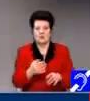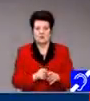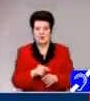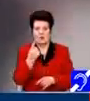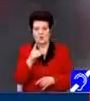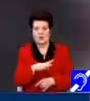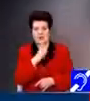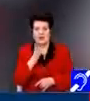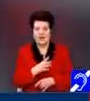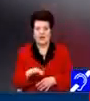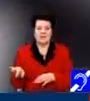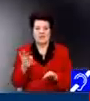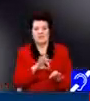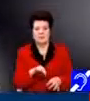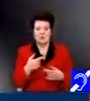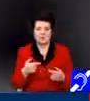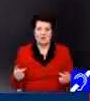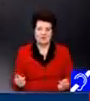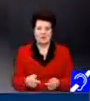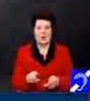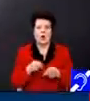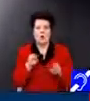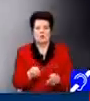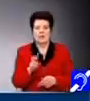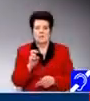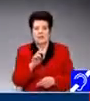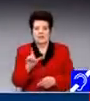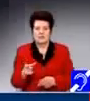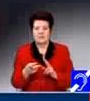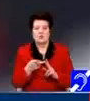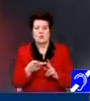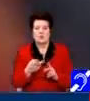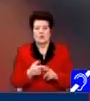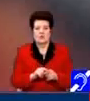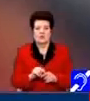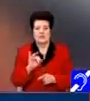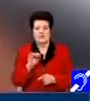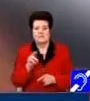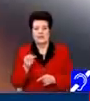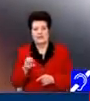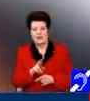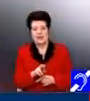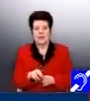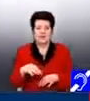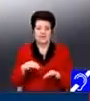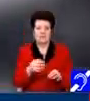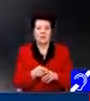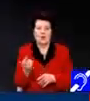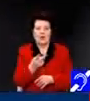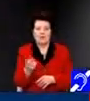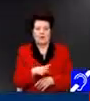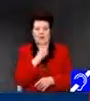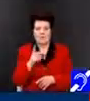una era destinată transportului mărfurilor de contrabandă, iar cea de-a doua era utilizată pentru inspectarea traseului. Ambele autovehicule au